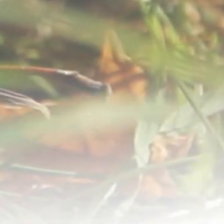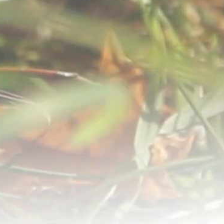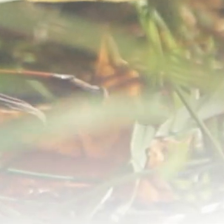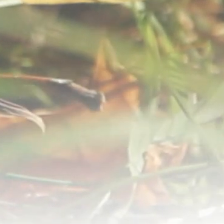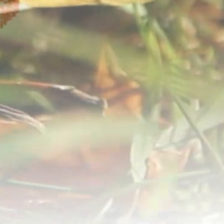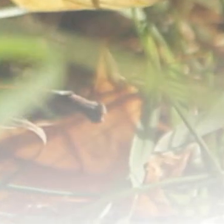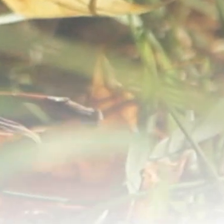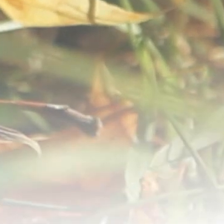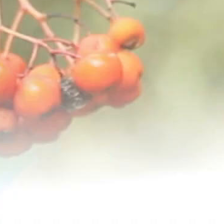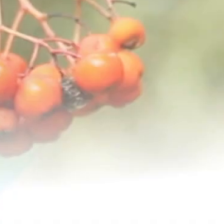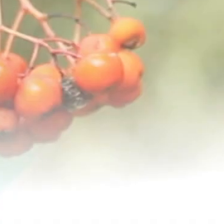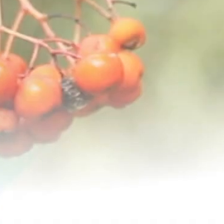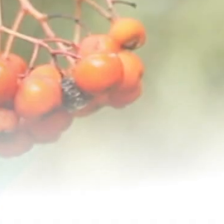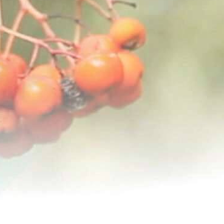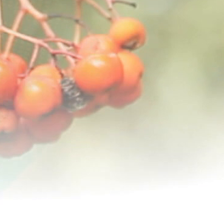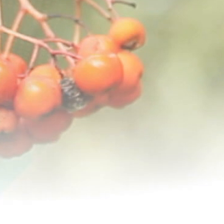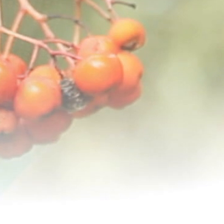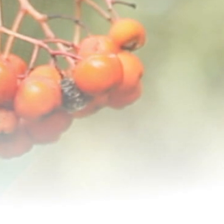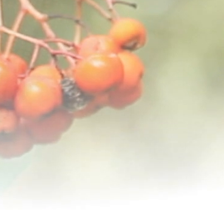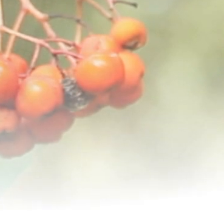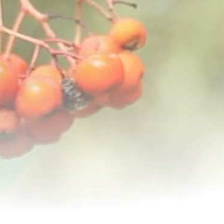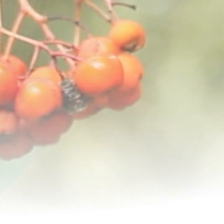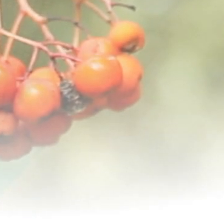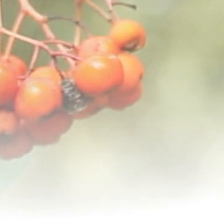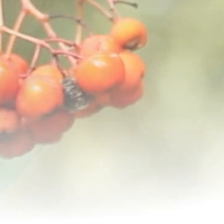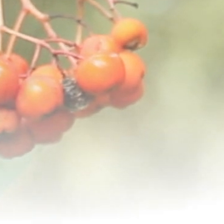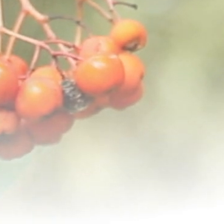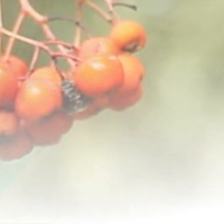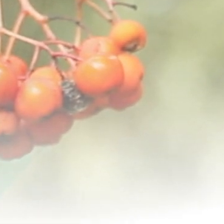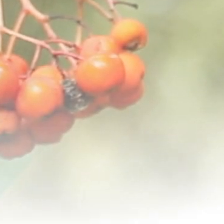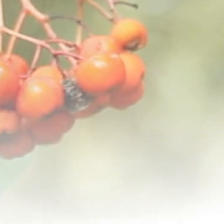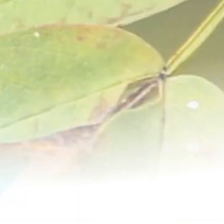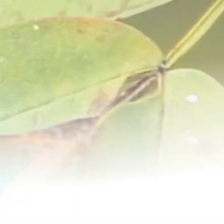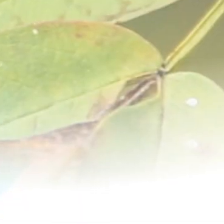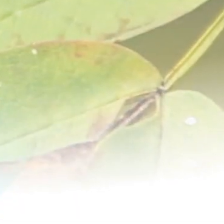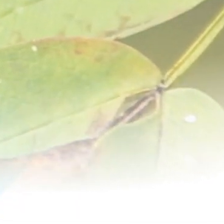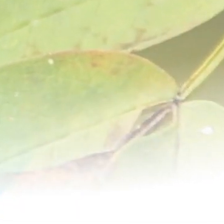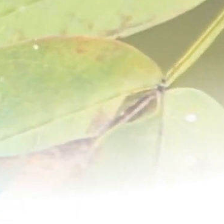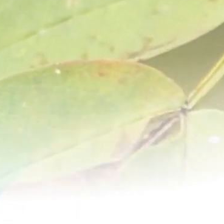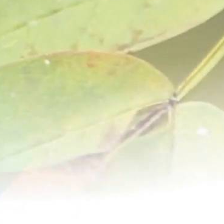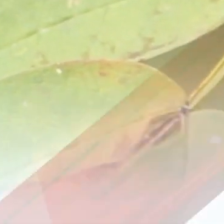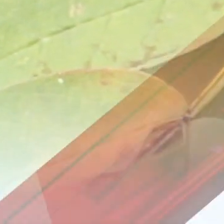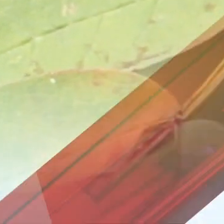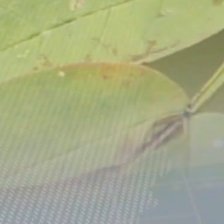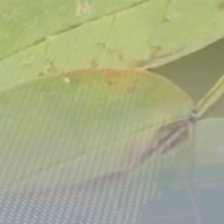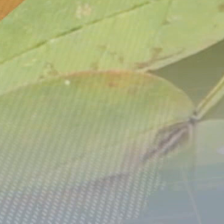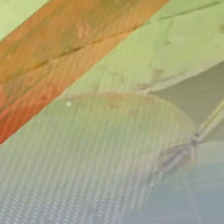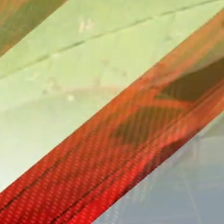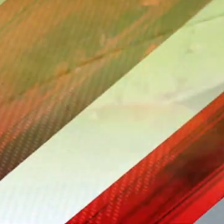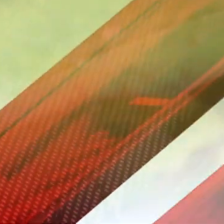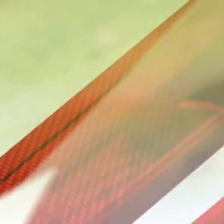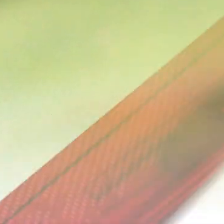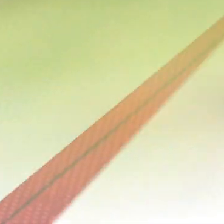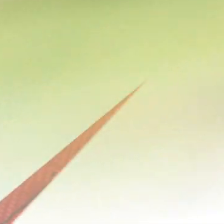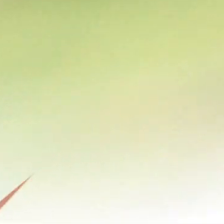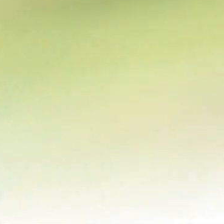учынках і дзеяннях. Можа назірацца частая змена ідэй і меркаванняў. Лепш асцерагацца змены настрою, гэта можа негатыўна